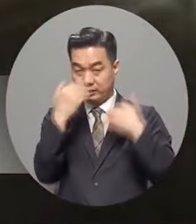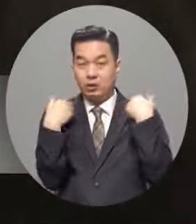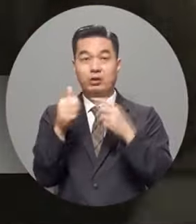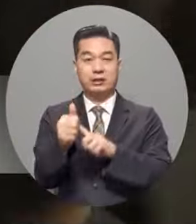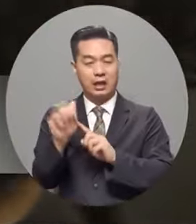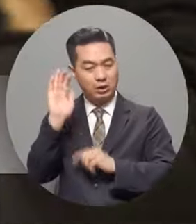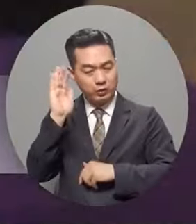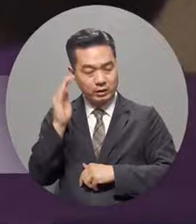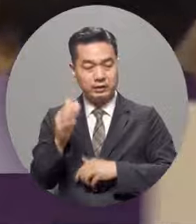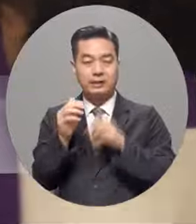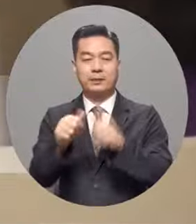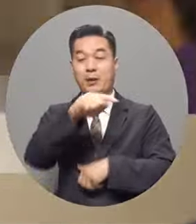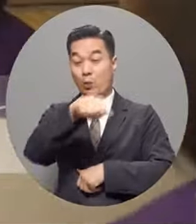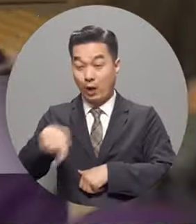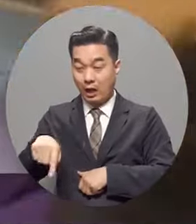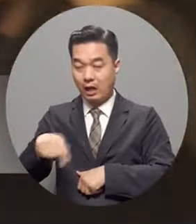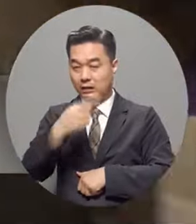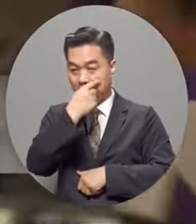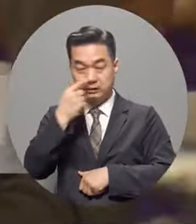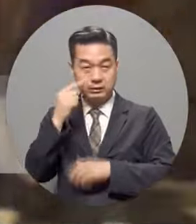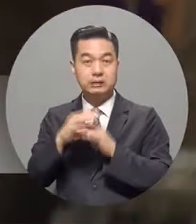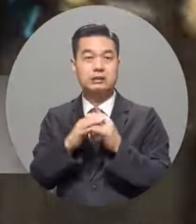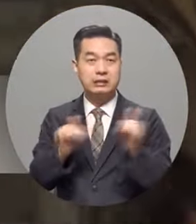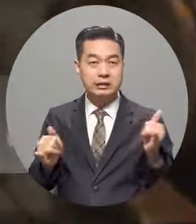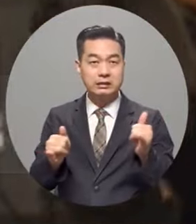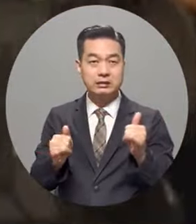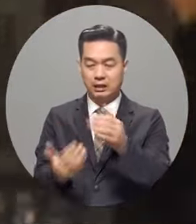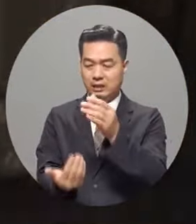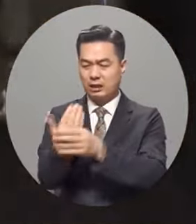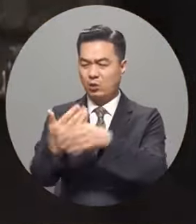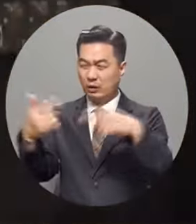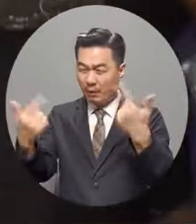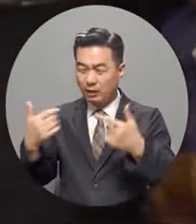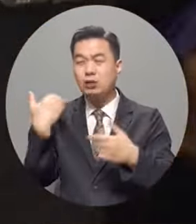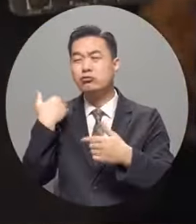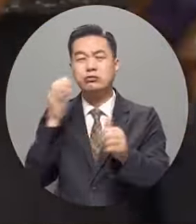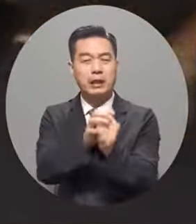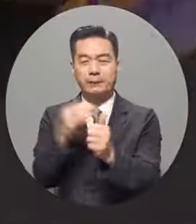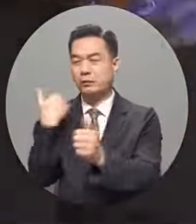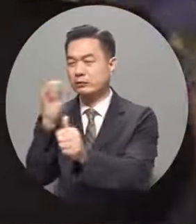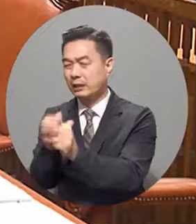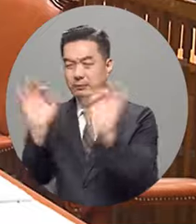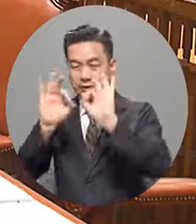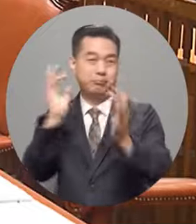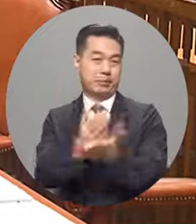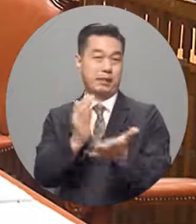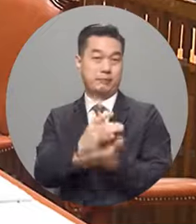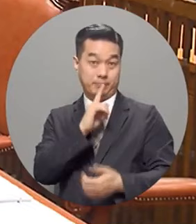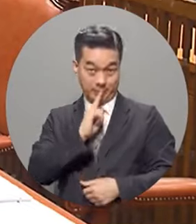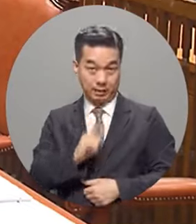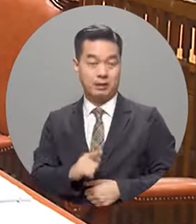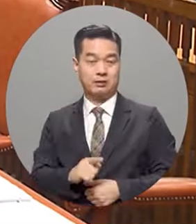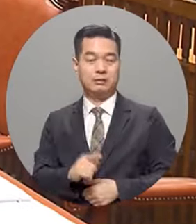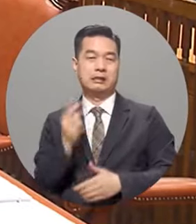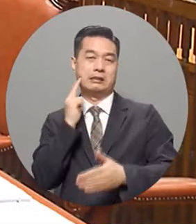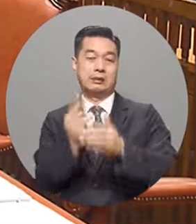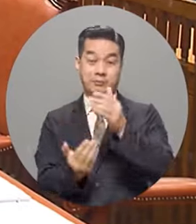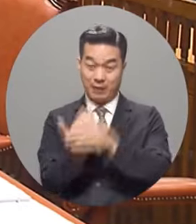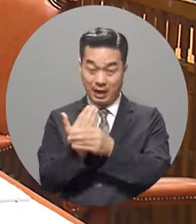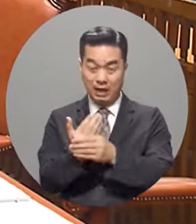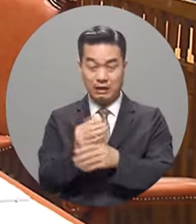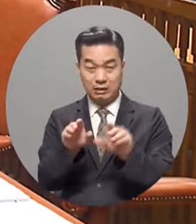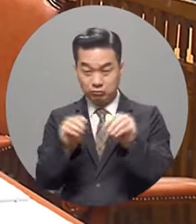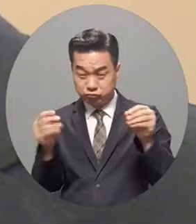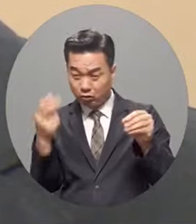나와 사고 때마다 희생을 찾지 말라고도 했습니다 그동안 정부는 참사의 진상은 이미 수사로